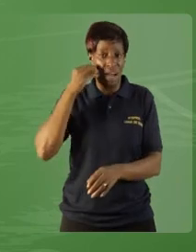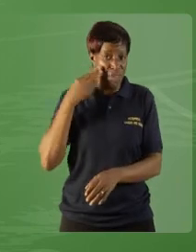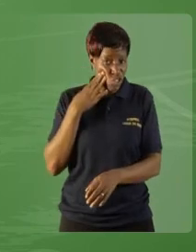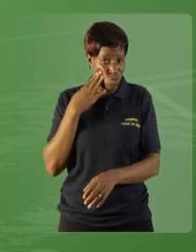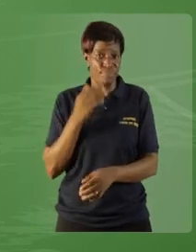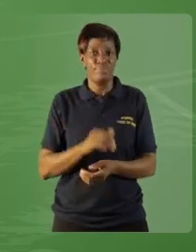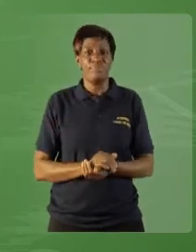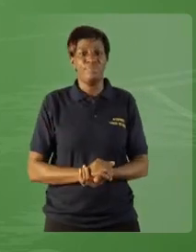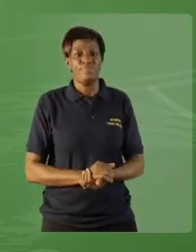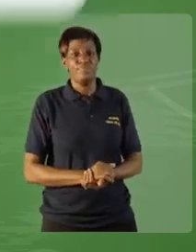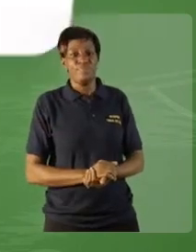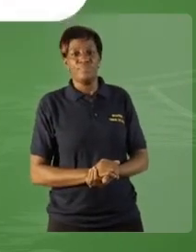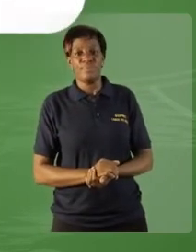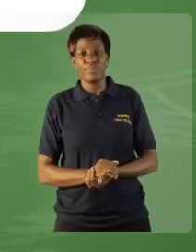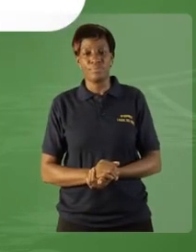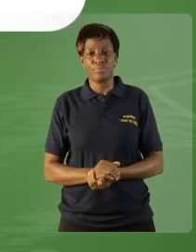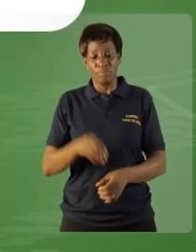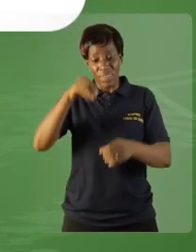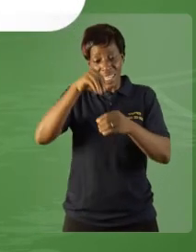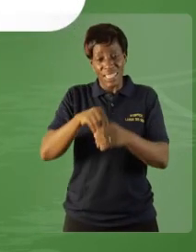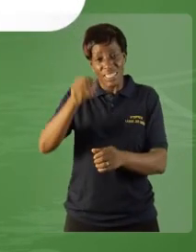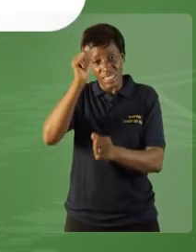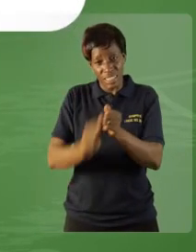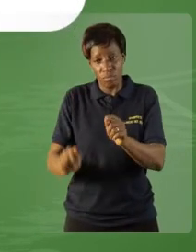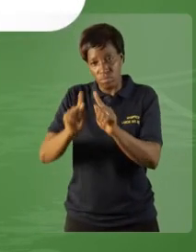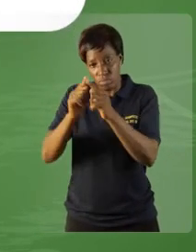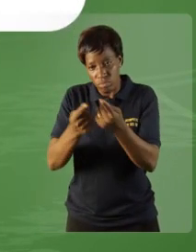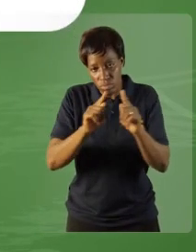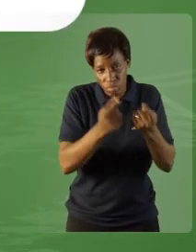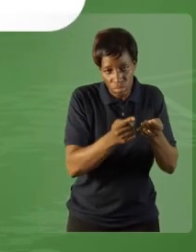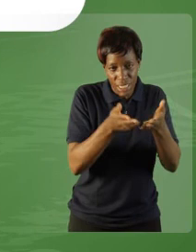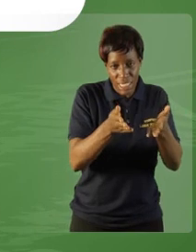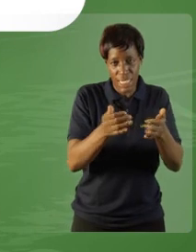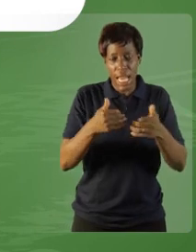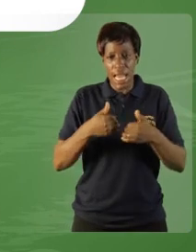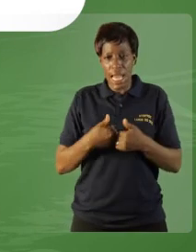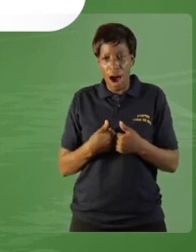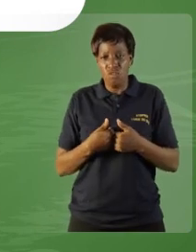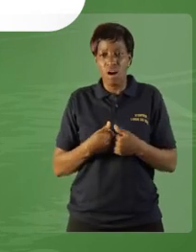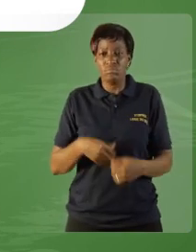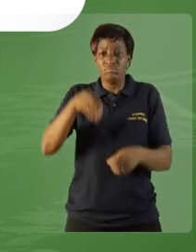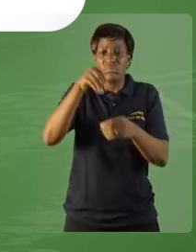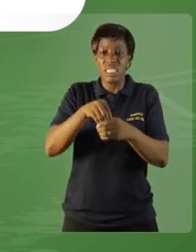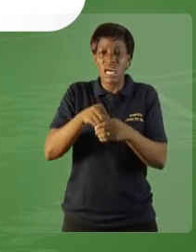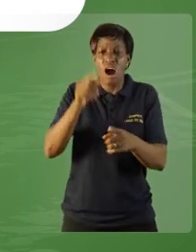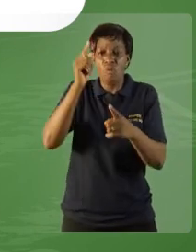maison. Dans chaque série, il y a un intrus. Souligne-le.